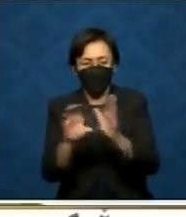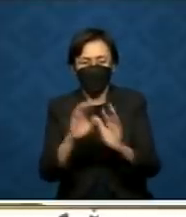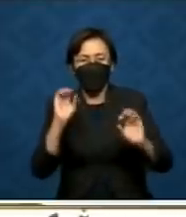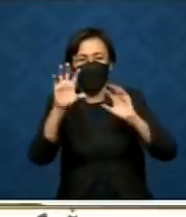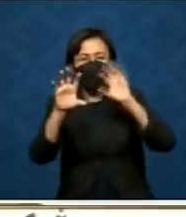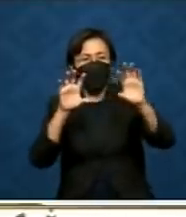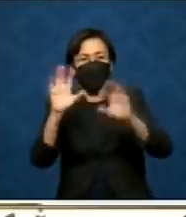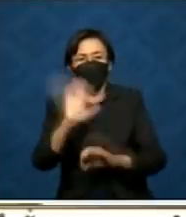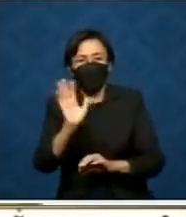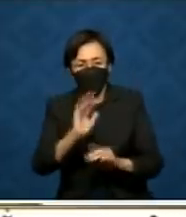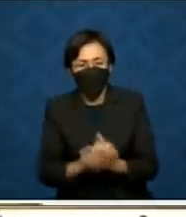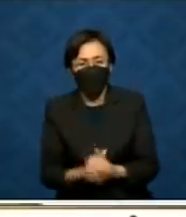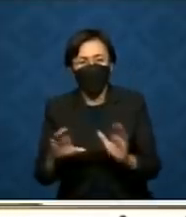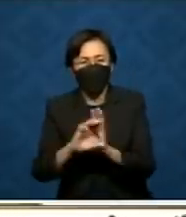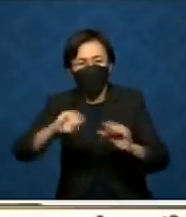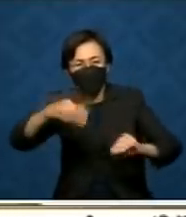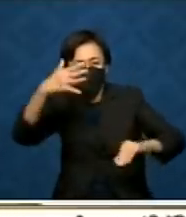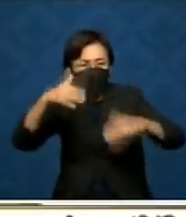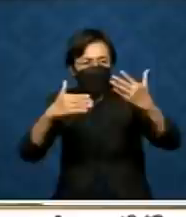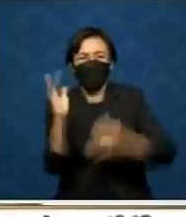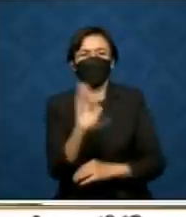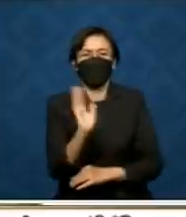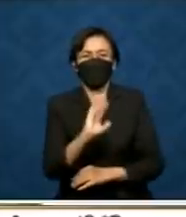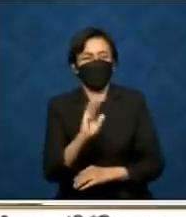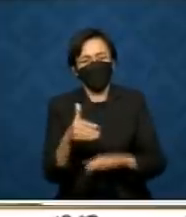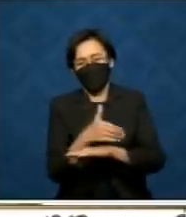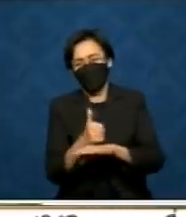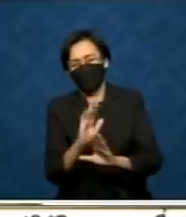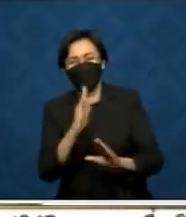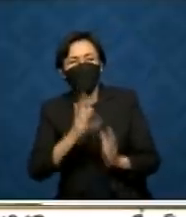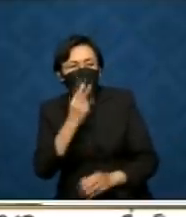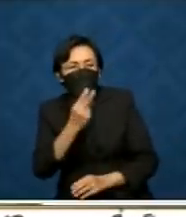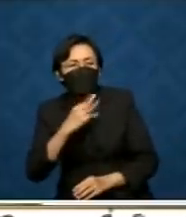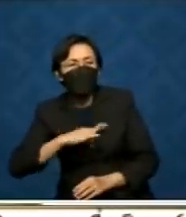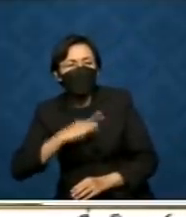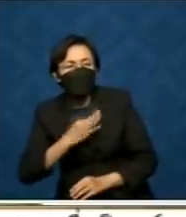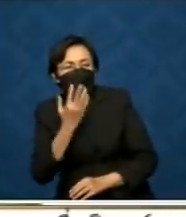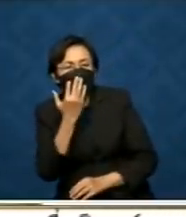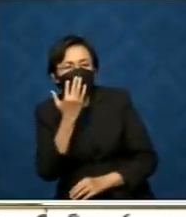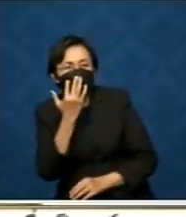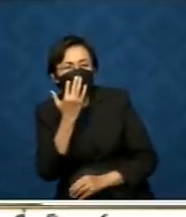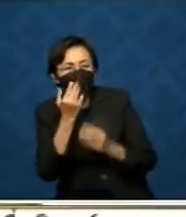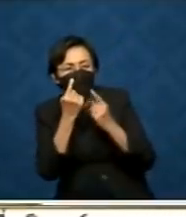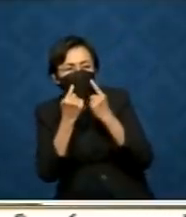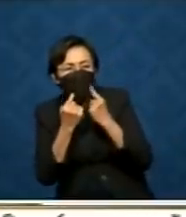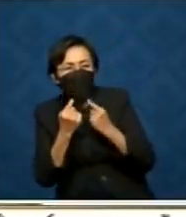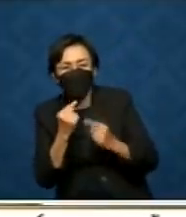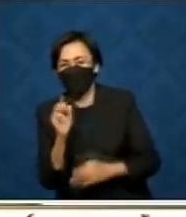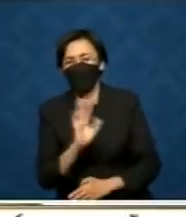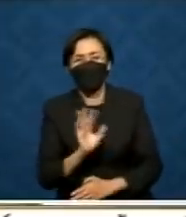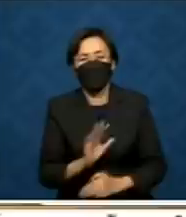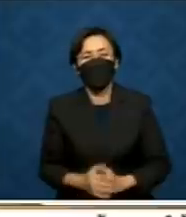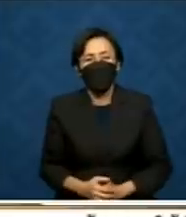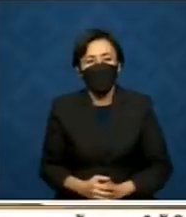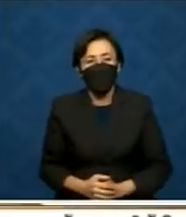เดี๋ยวค่อยภาพคนตายมาขึ้นอย่างนั้นอย่างนี้เล่นกับเมืองเรียกความรู้สึกเรียกน้ำตาประชาชน Theท่านครับ